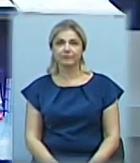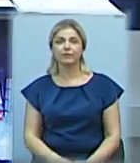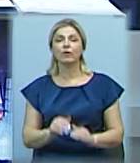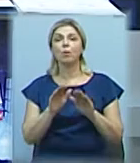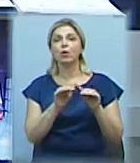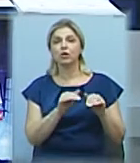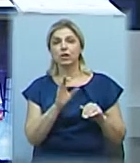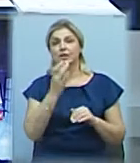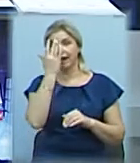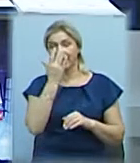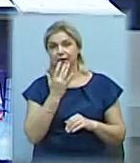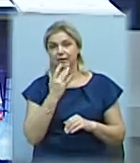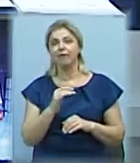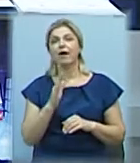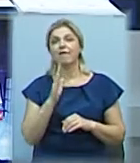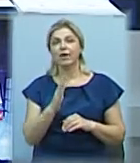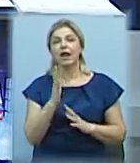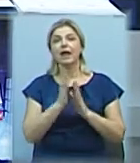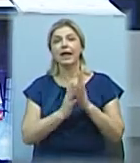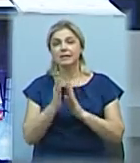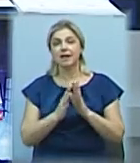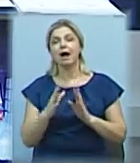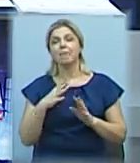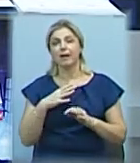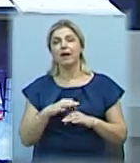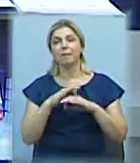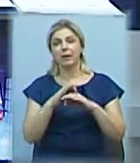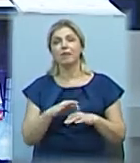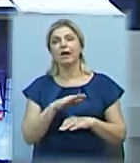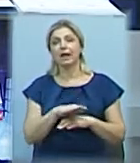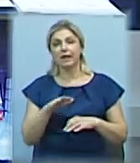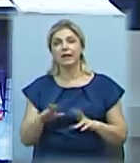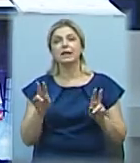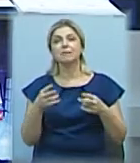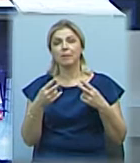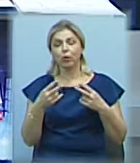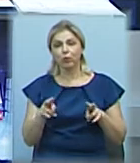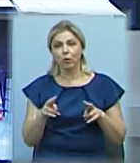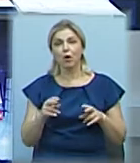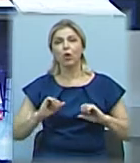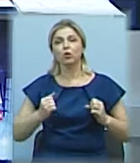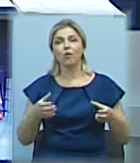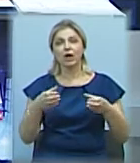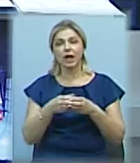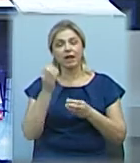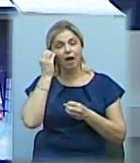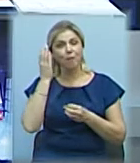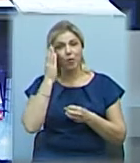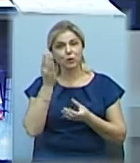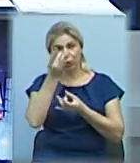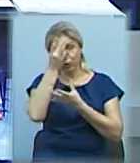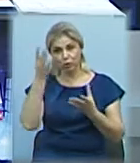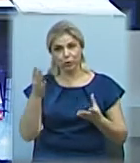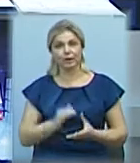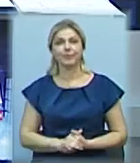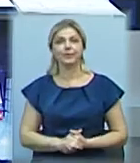Прощання із літом у Харчатівському лісі організували вихованці айкідо-клубу та товариства японської культури